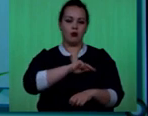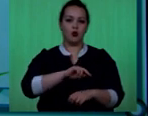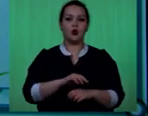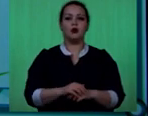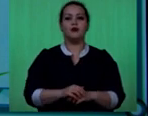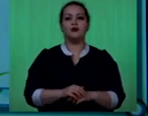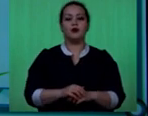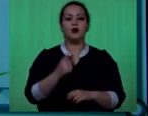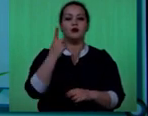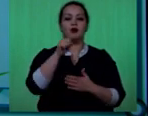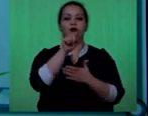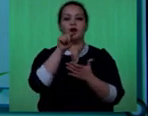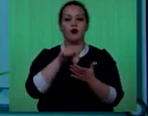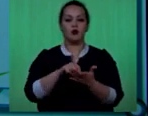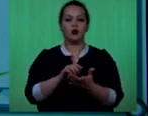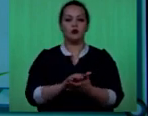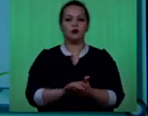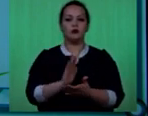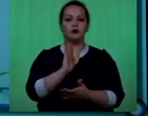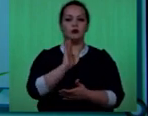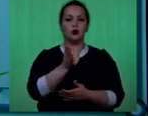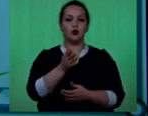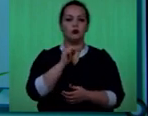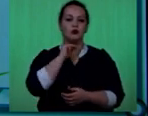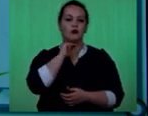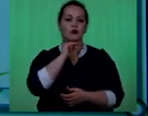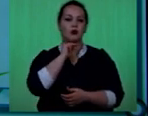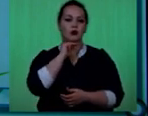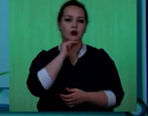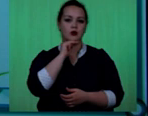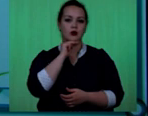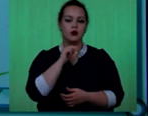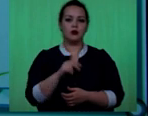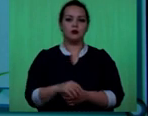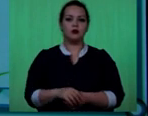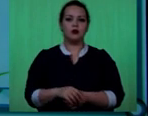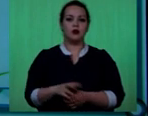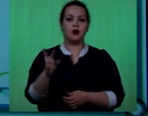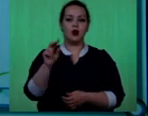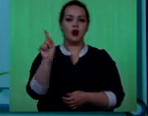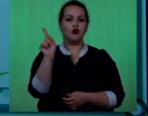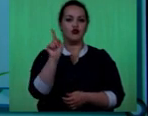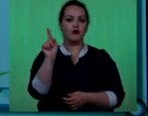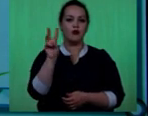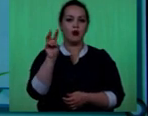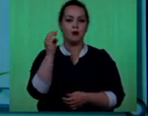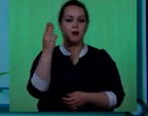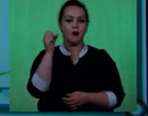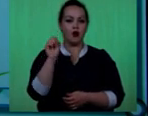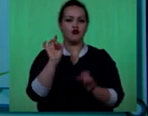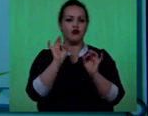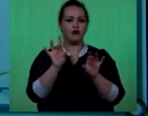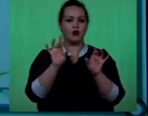первый вопрос будьте внимательны для чего маша в рассказе бианки